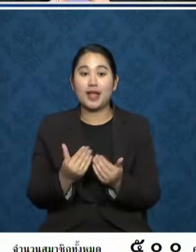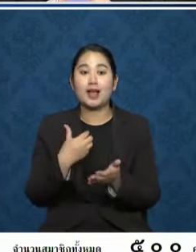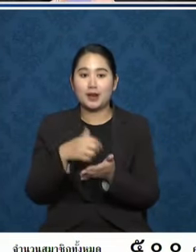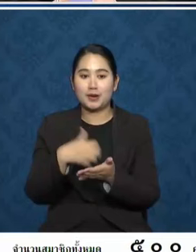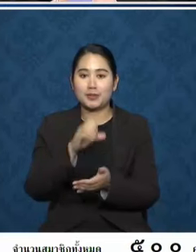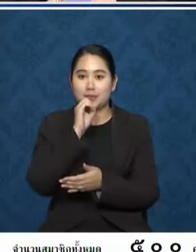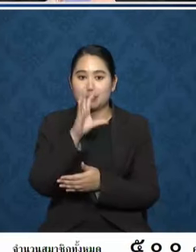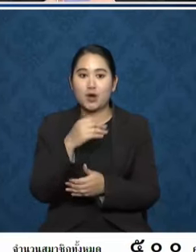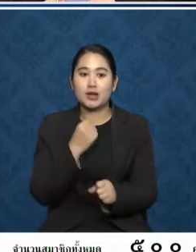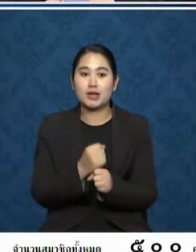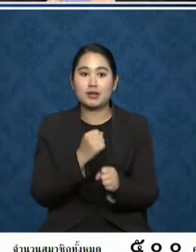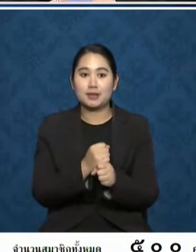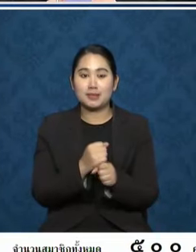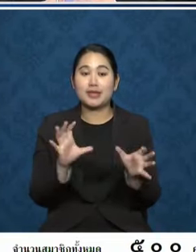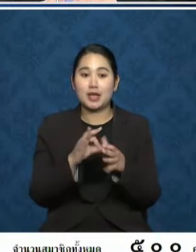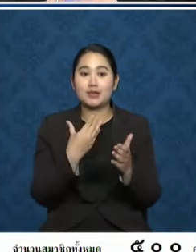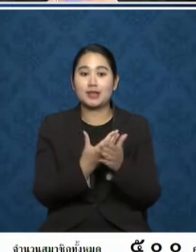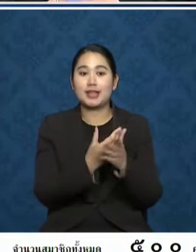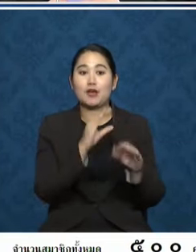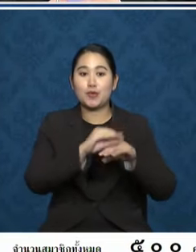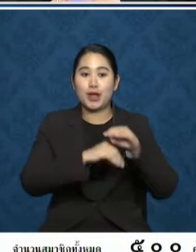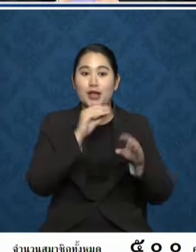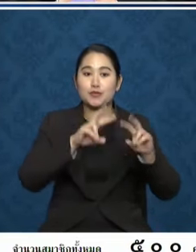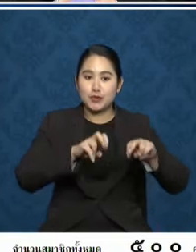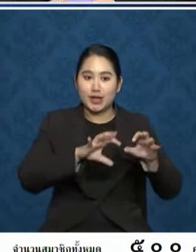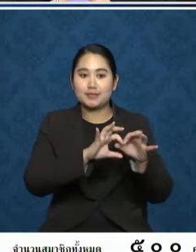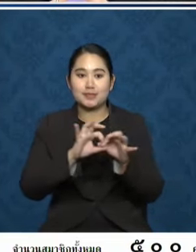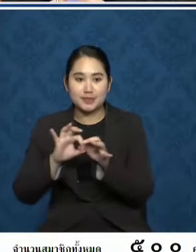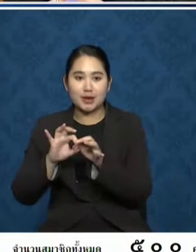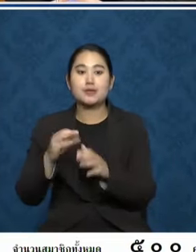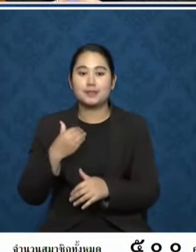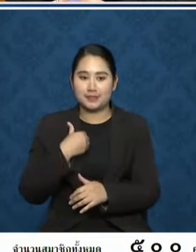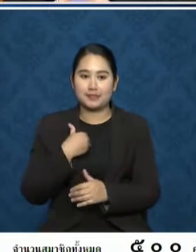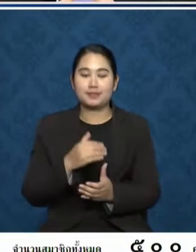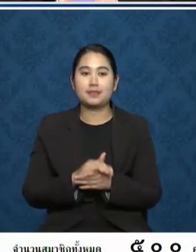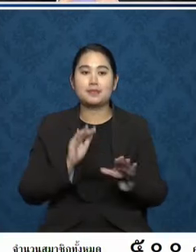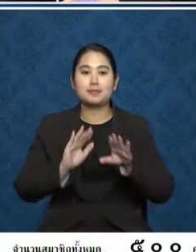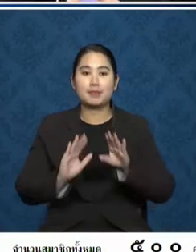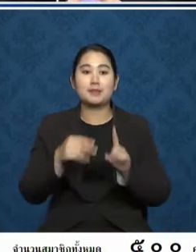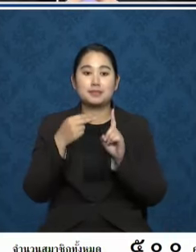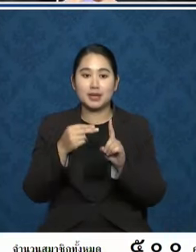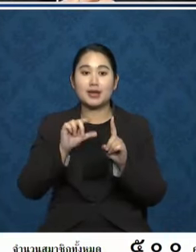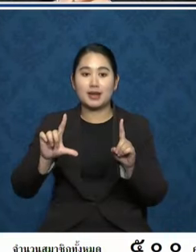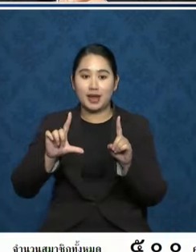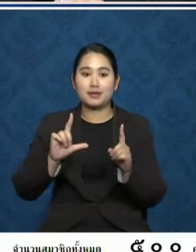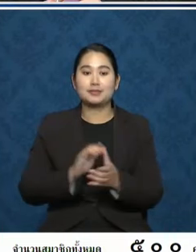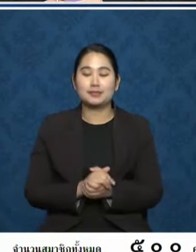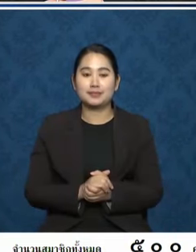หน่ว่ายัมีพระละผูกพันโครงการวิจัยและโครงการต่เนื่อง อยู่เกบเกือบ 10 ล้านบาท